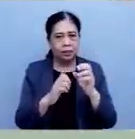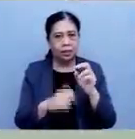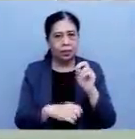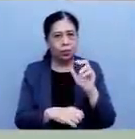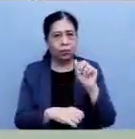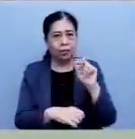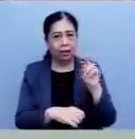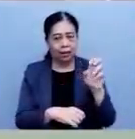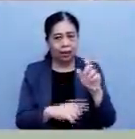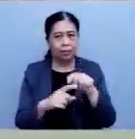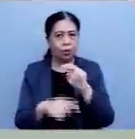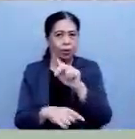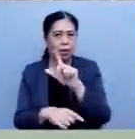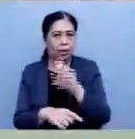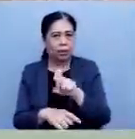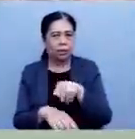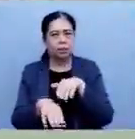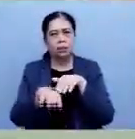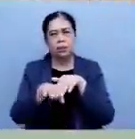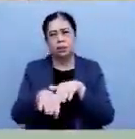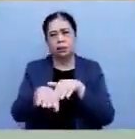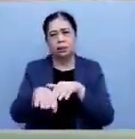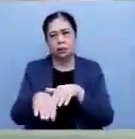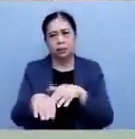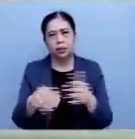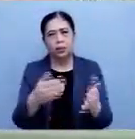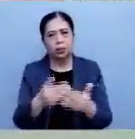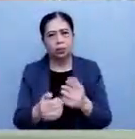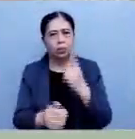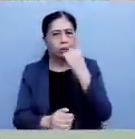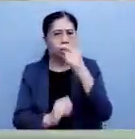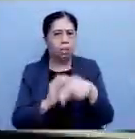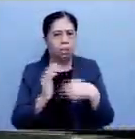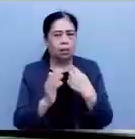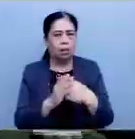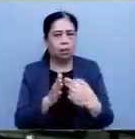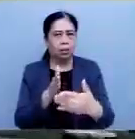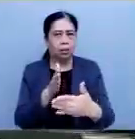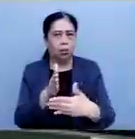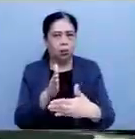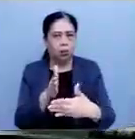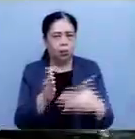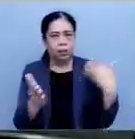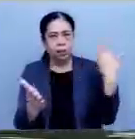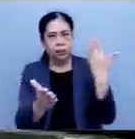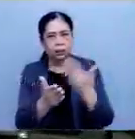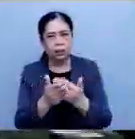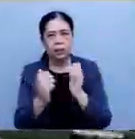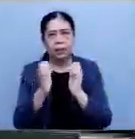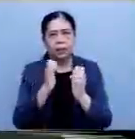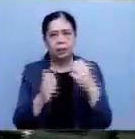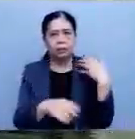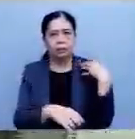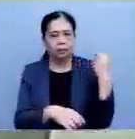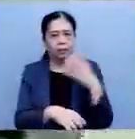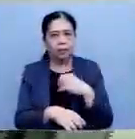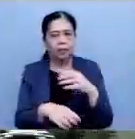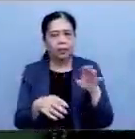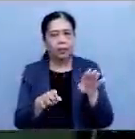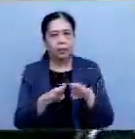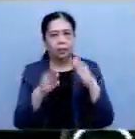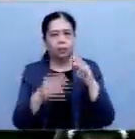lang, mabigat na ang trapiko. Inabot ng halos isang oras ang aming biyahe hanggang sa EDSA Balintawak at Bukana ng